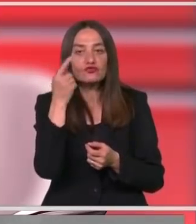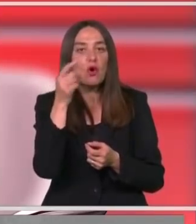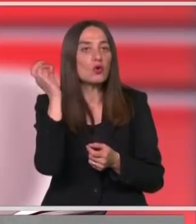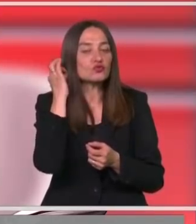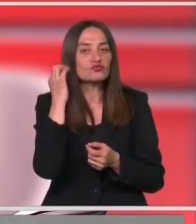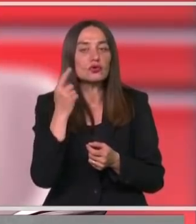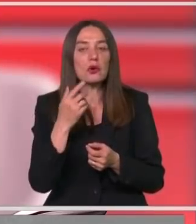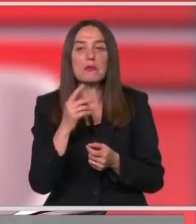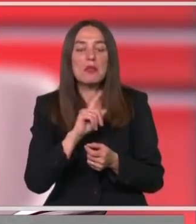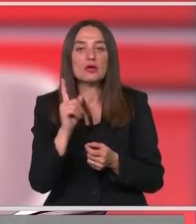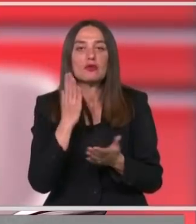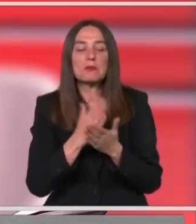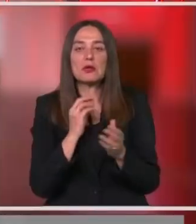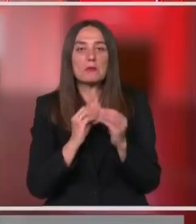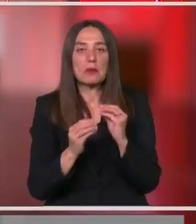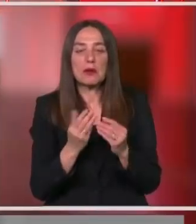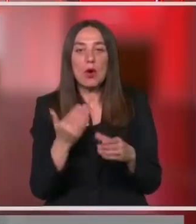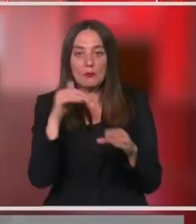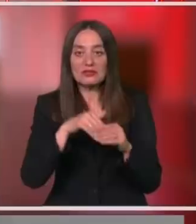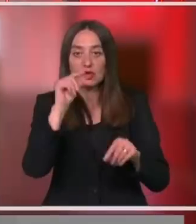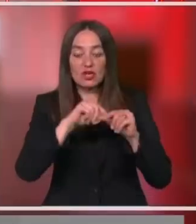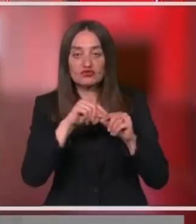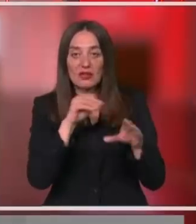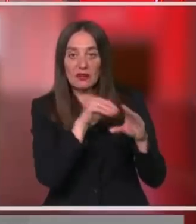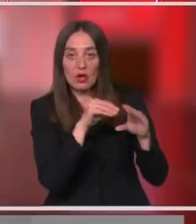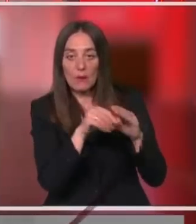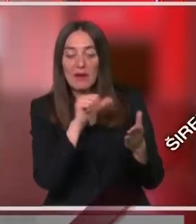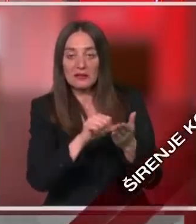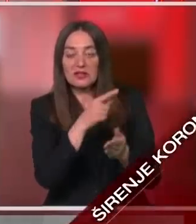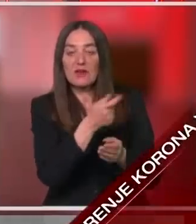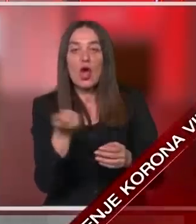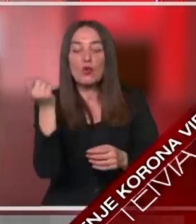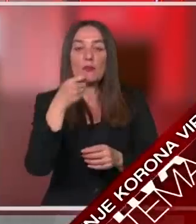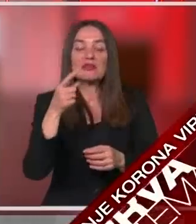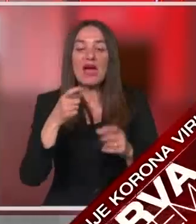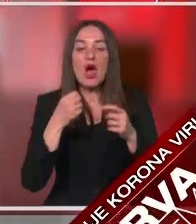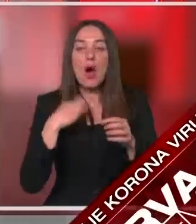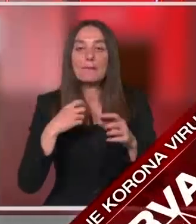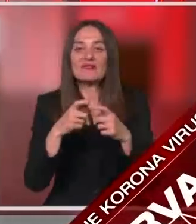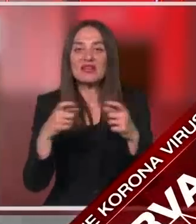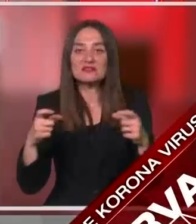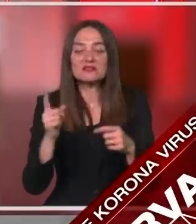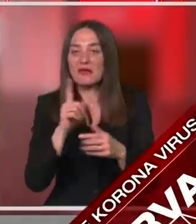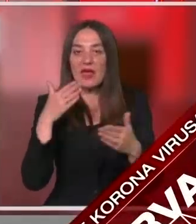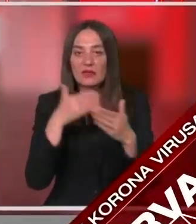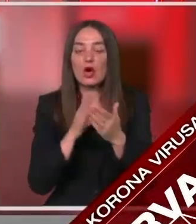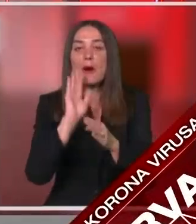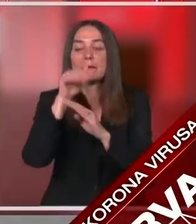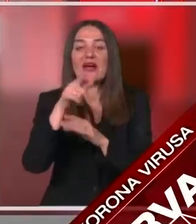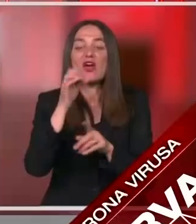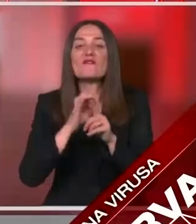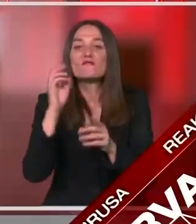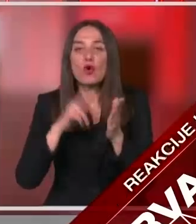neće biti problema. Znači da ćete vi, umjesto da štedite novac u banci, kupite korporativne obveznice, ne vi direktno, naravno, nego preko nekog